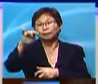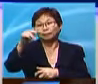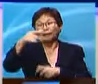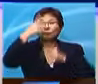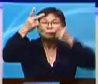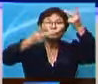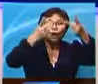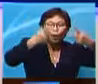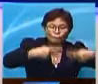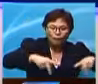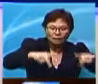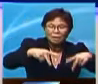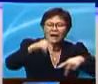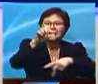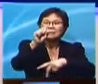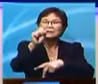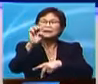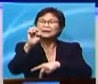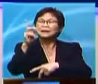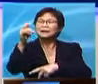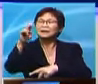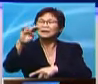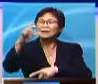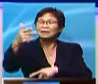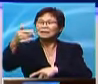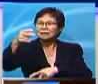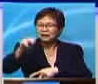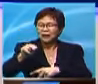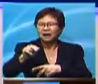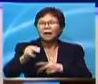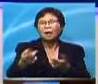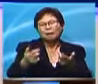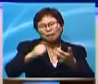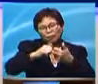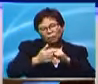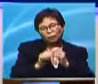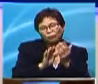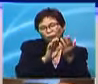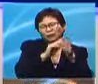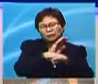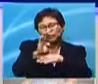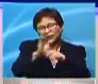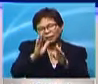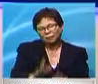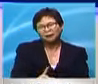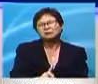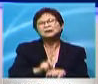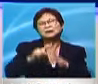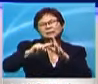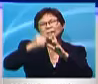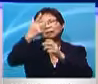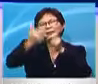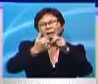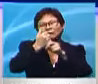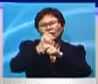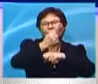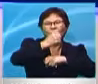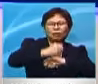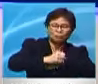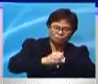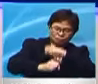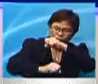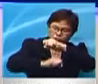menyelesaikan masalah yang membelenggu peniaga sejak tahun lalu demi keselesaan peniaga dan pengunjung infrastruktur pasar